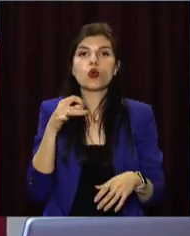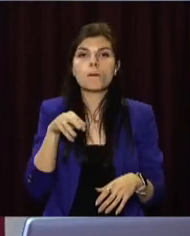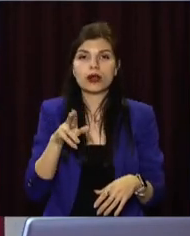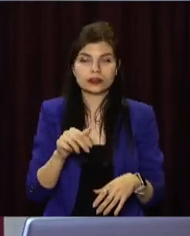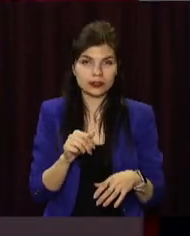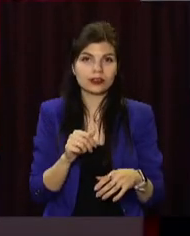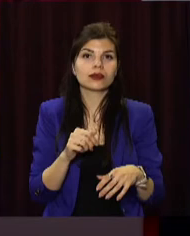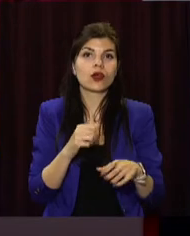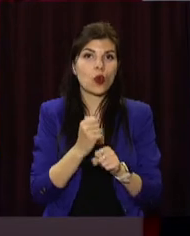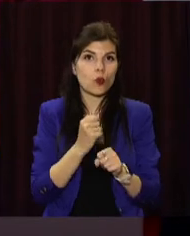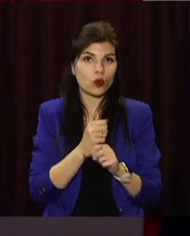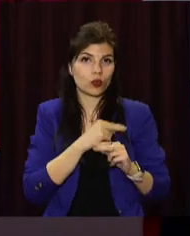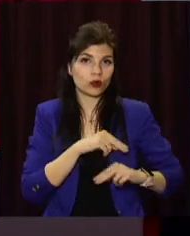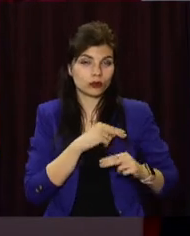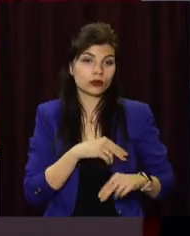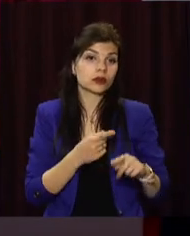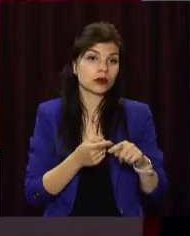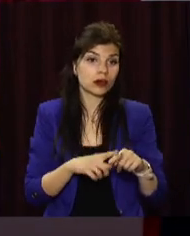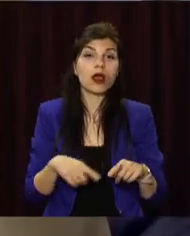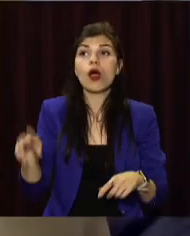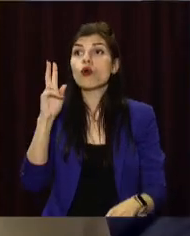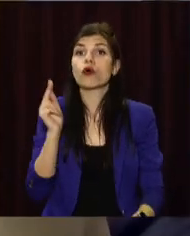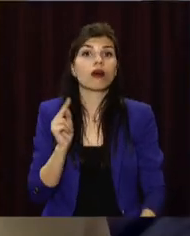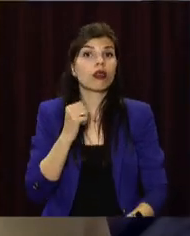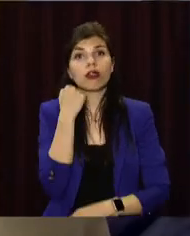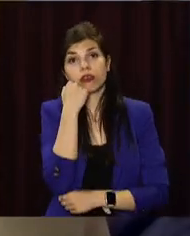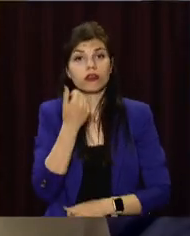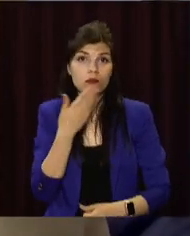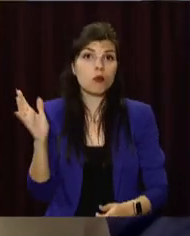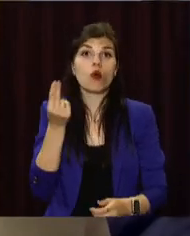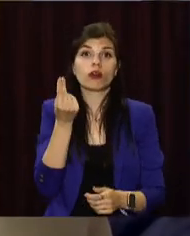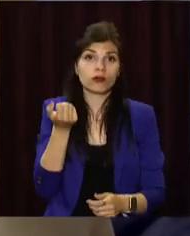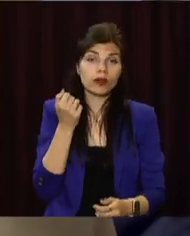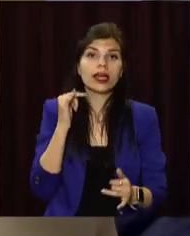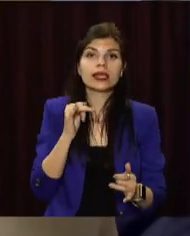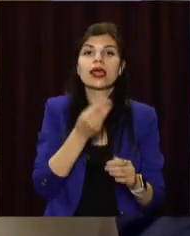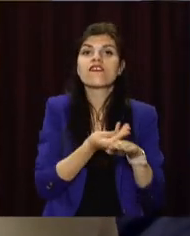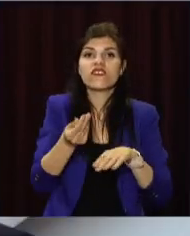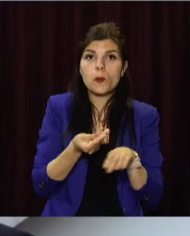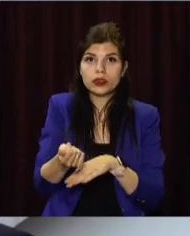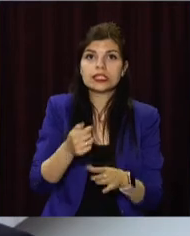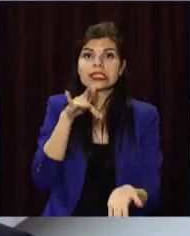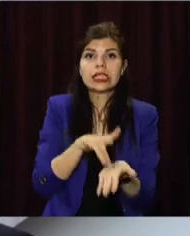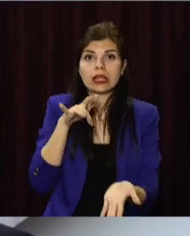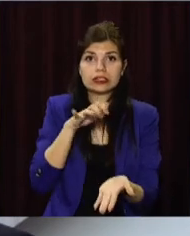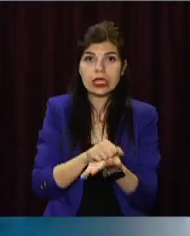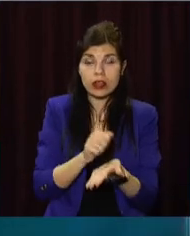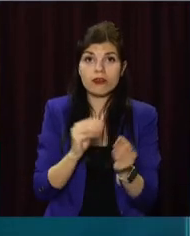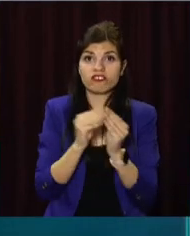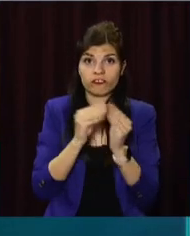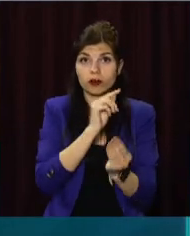у місті. Під час громадських робіт безробітні отримують і кошти за роботу, і виплати центру зайнятості. Громадські